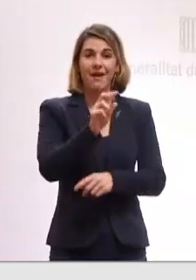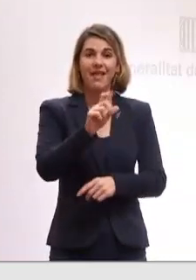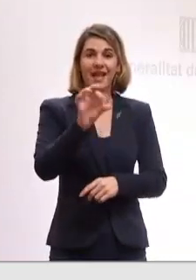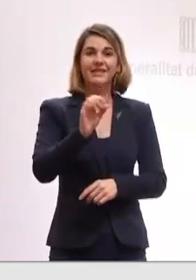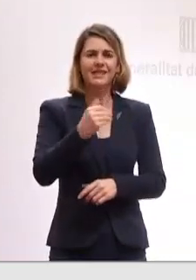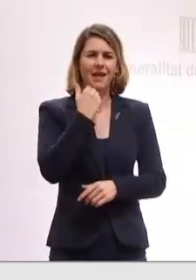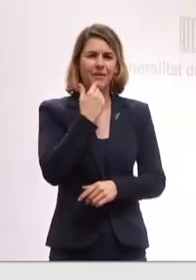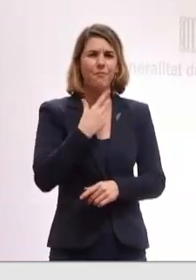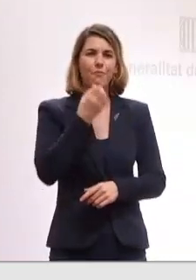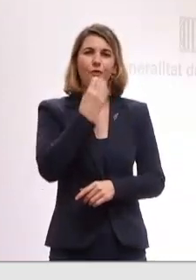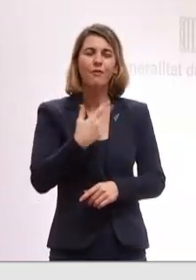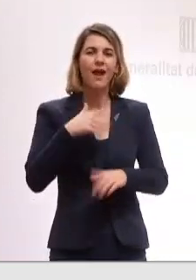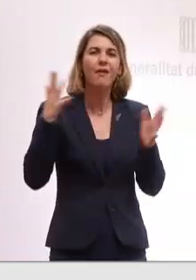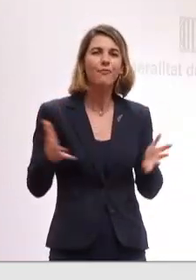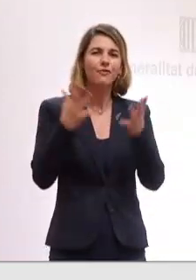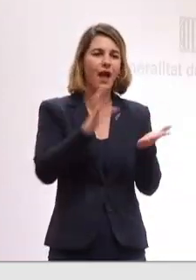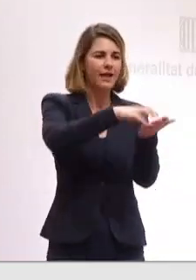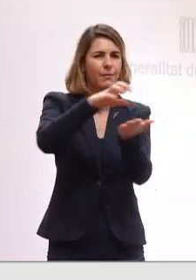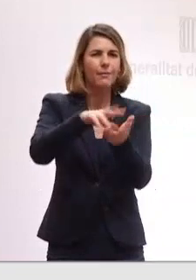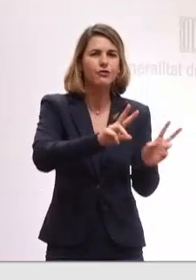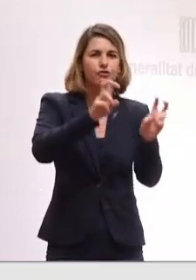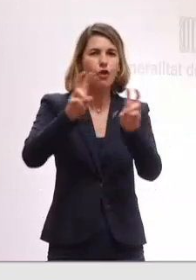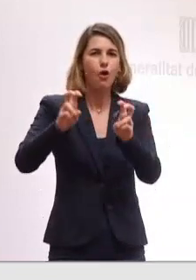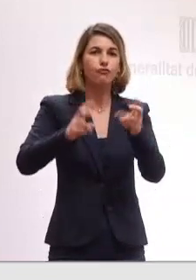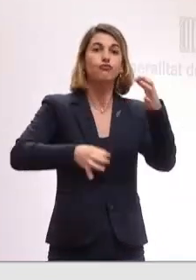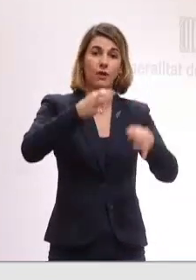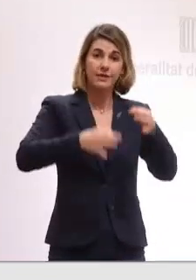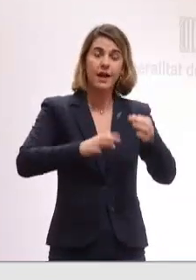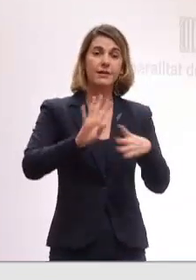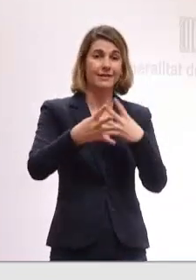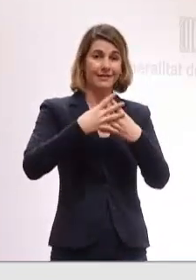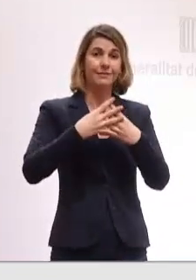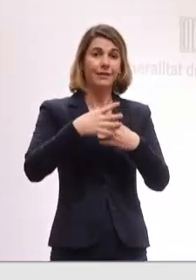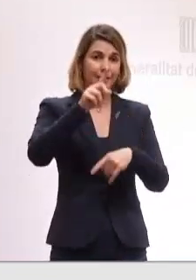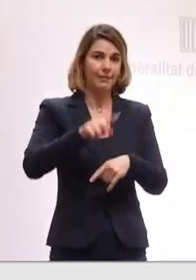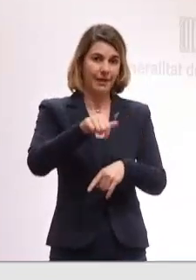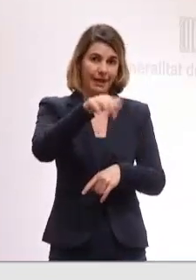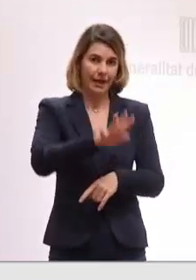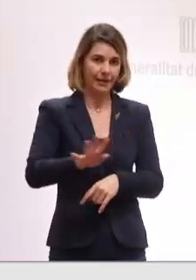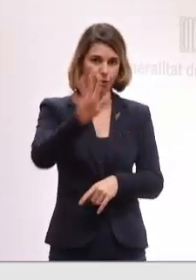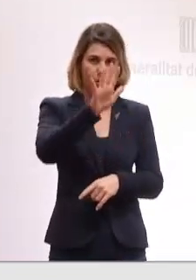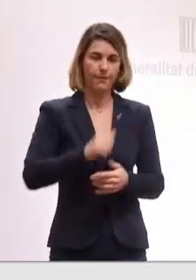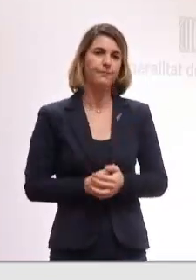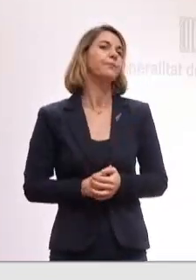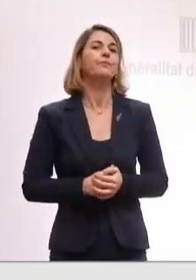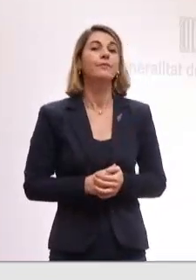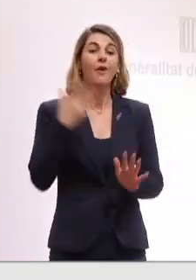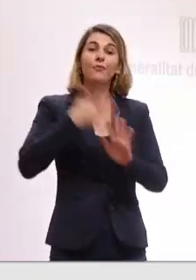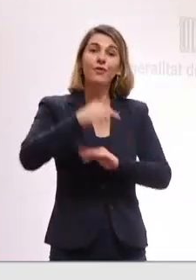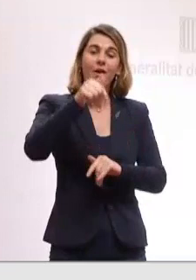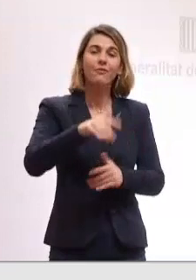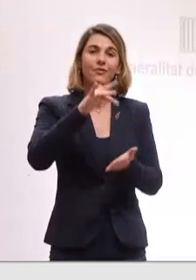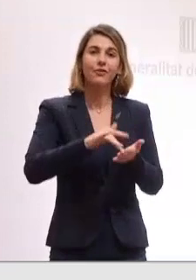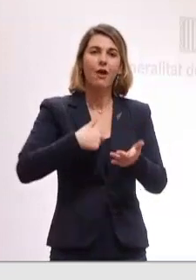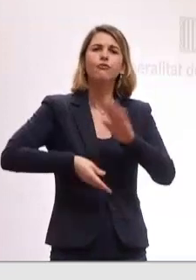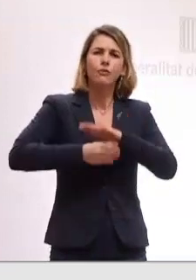la promoció de nous equipaments judicials i penitenciaris de Catalunya. Per això avui també